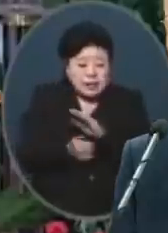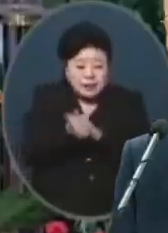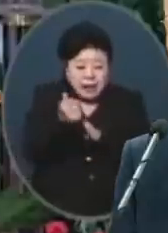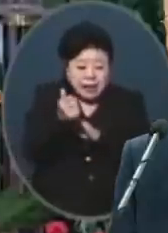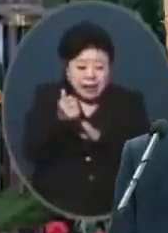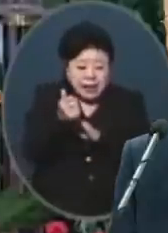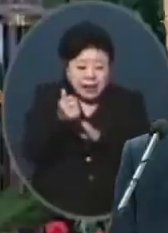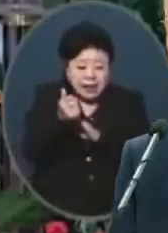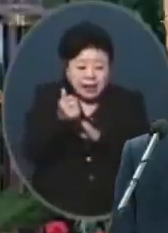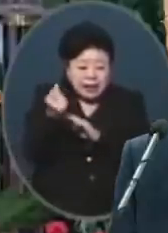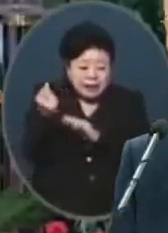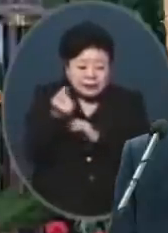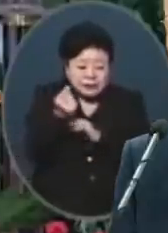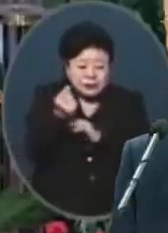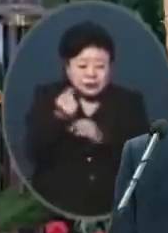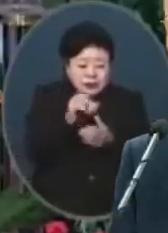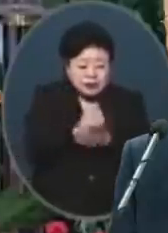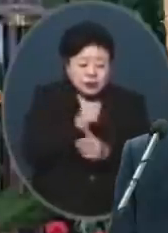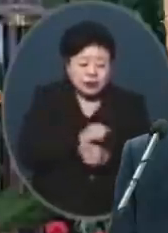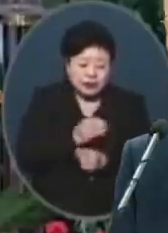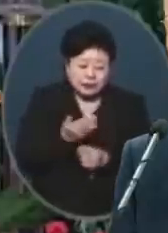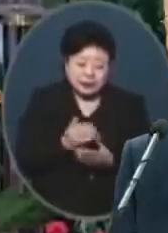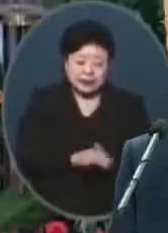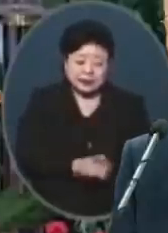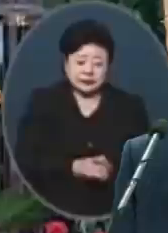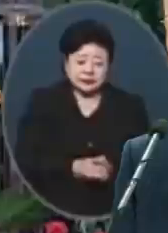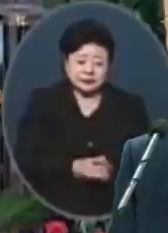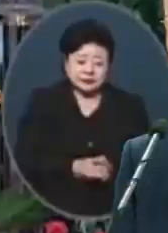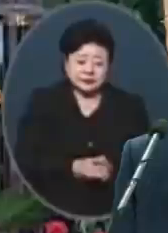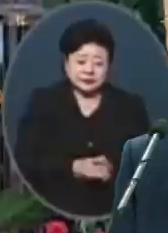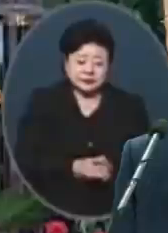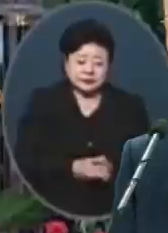희망을 갖고 늘 기도를 계수하고